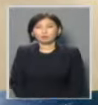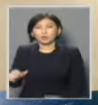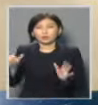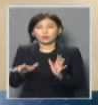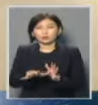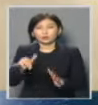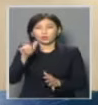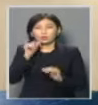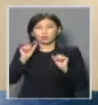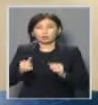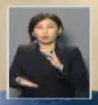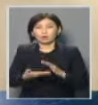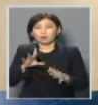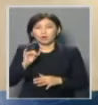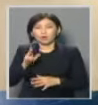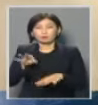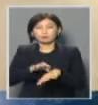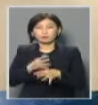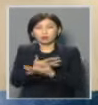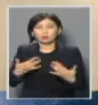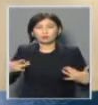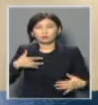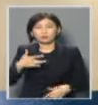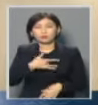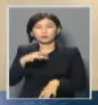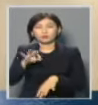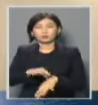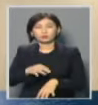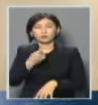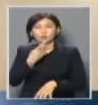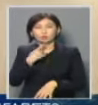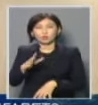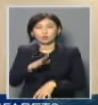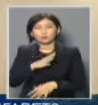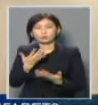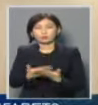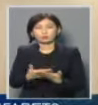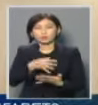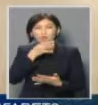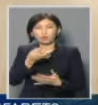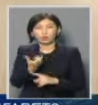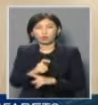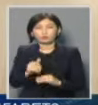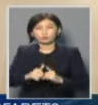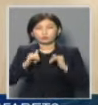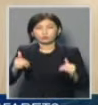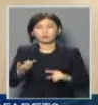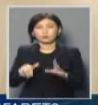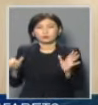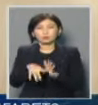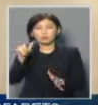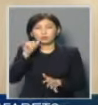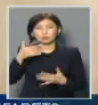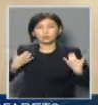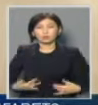Электронные сигареты могут вызвать рак, заболевания легочной и сердечно-сосудистой системы. Токсикологи отмечают, что очень велик вред электронных сигарет